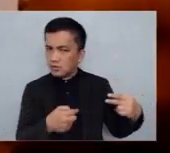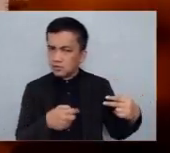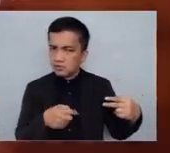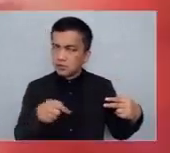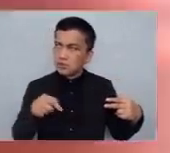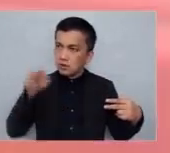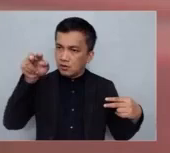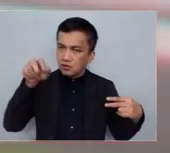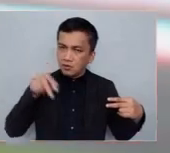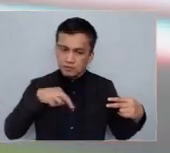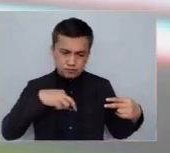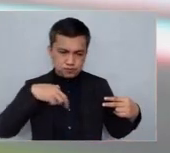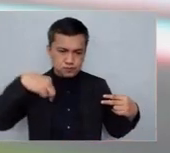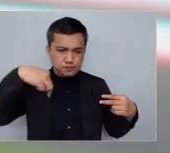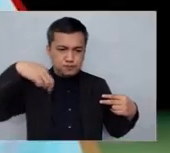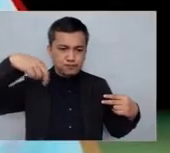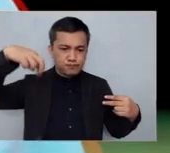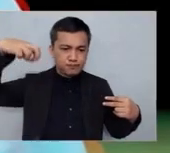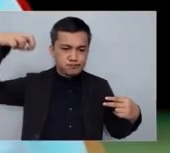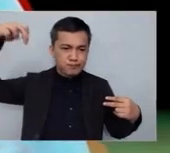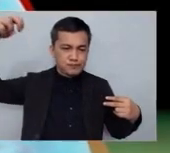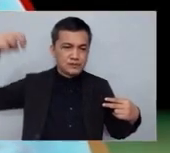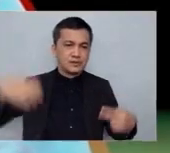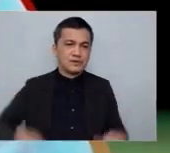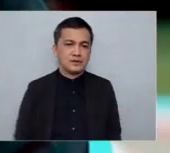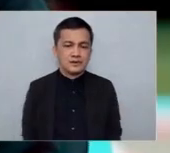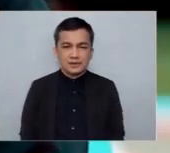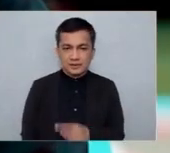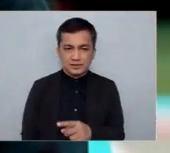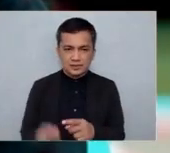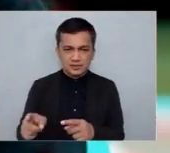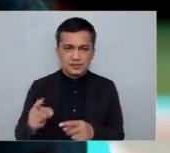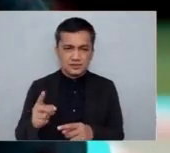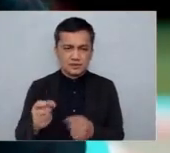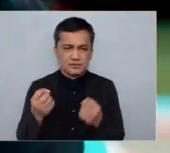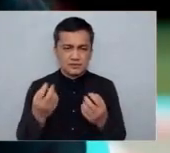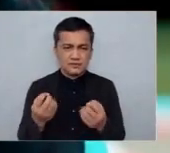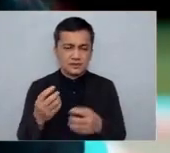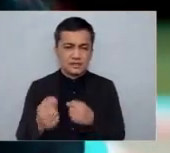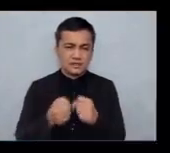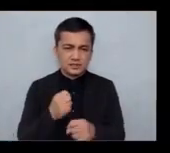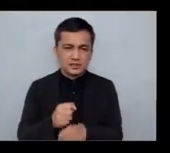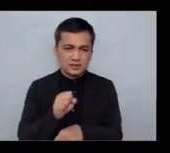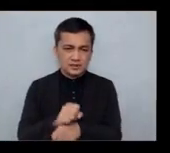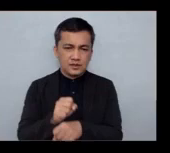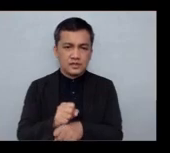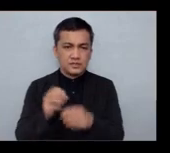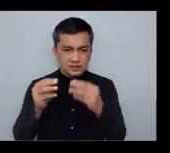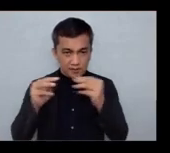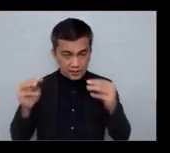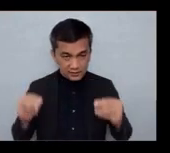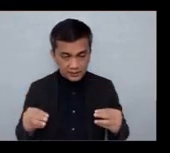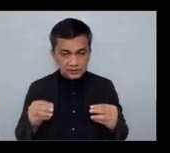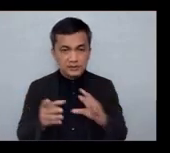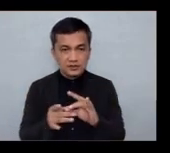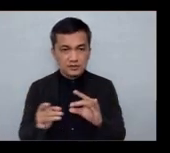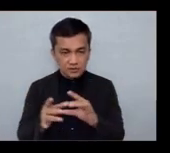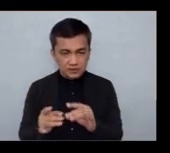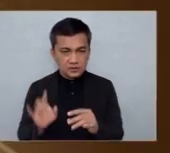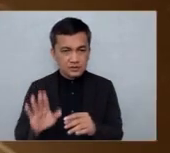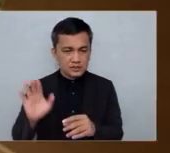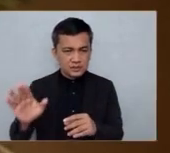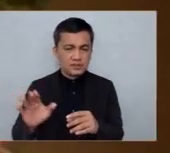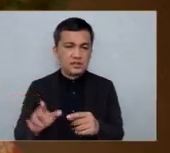ako paakyat. Maging ang mga mahigit dekada ng nagtatrabaho sa Malacanang, nagkwento rin ng kanilang